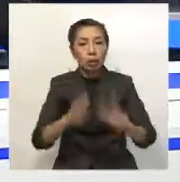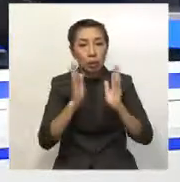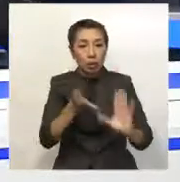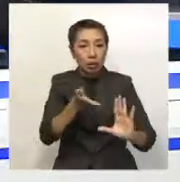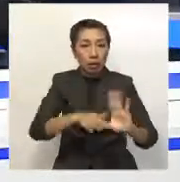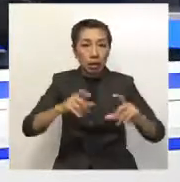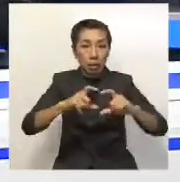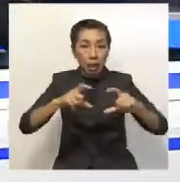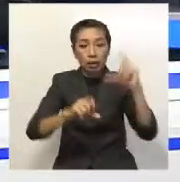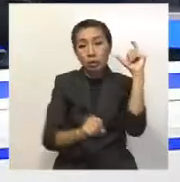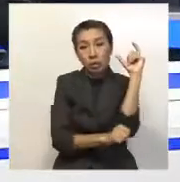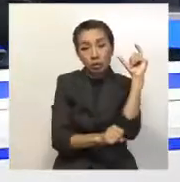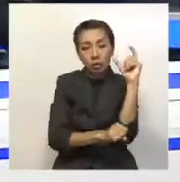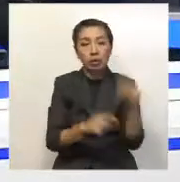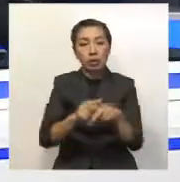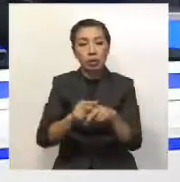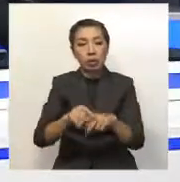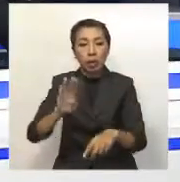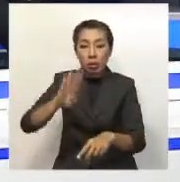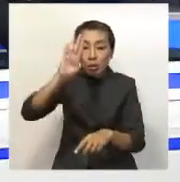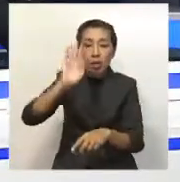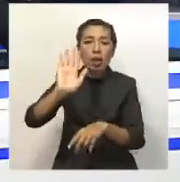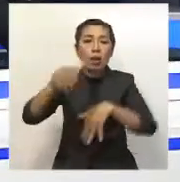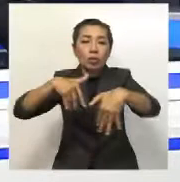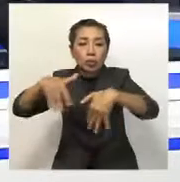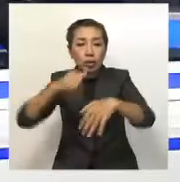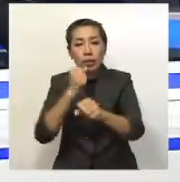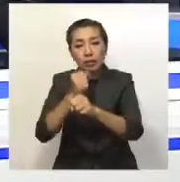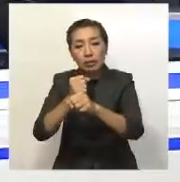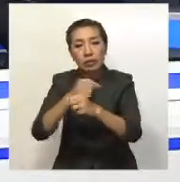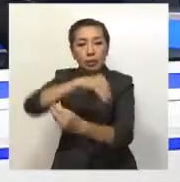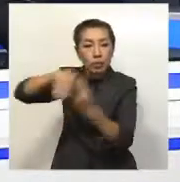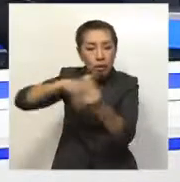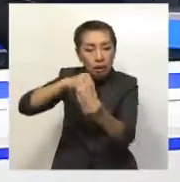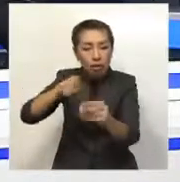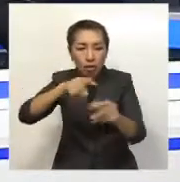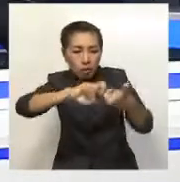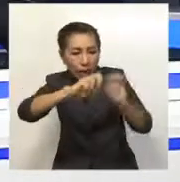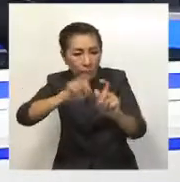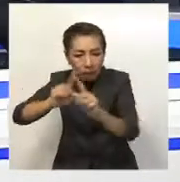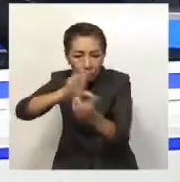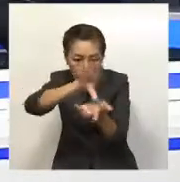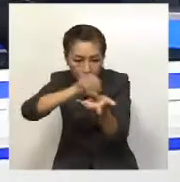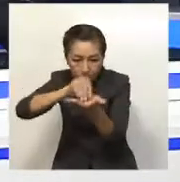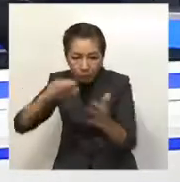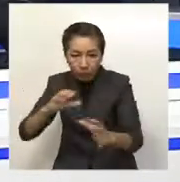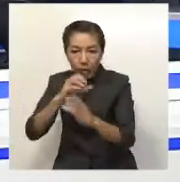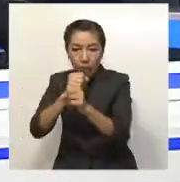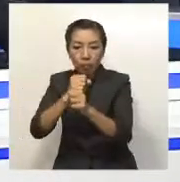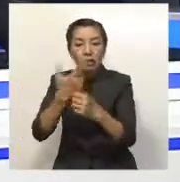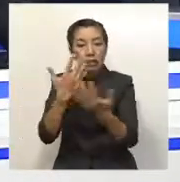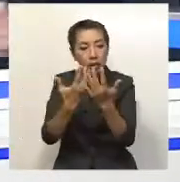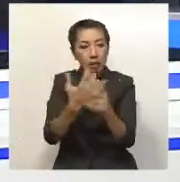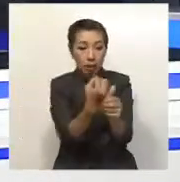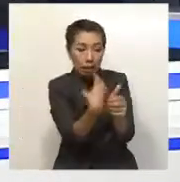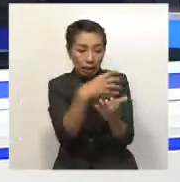งรัดรมทั้งส่งเสริผู้ประกอบการท้องถิ่นในการประกอบธุรกิจะการสรุปปเดนปัญหารวมถึงข้อเสนอที่จะน